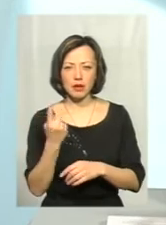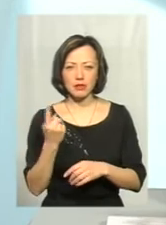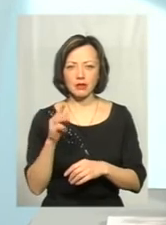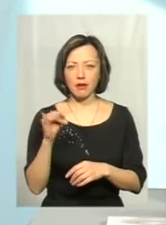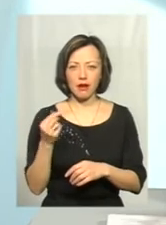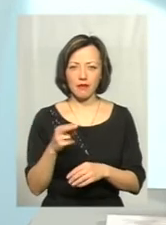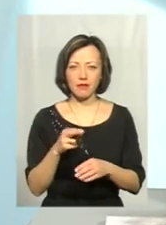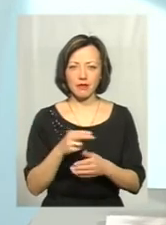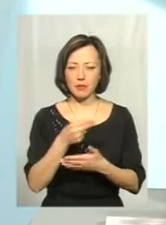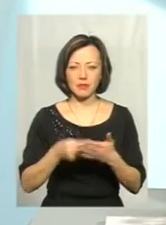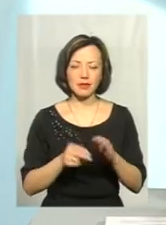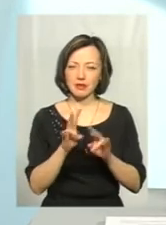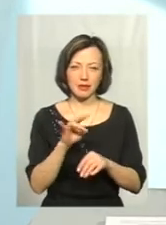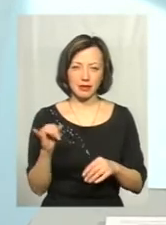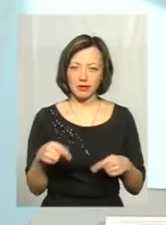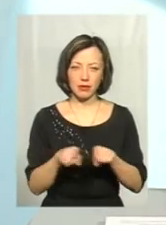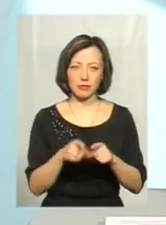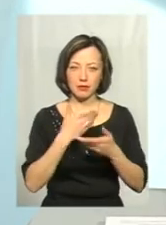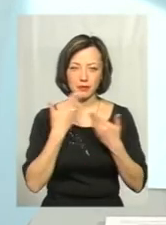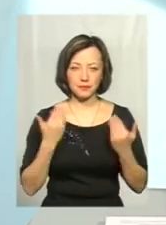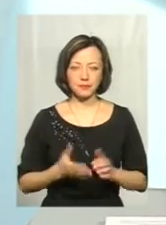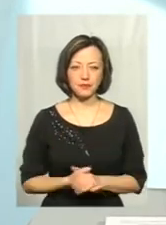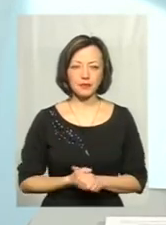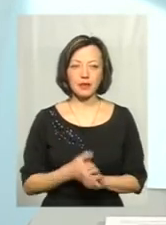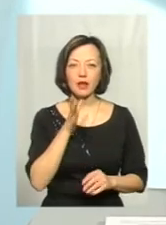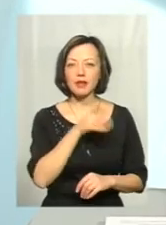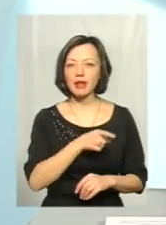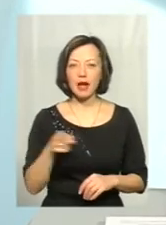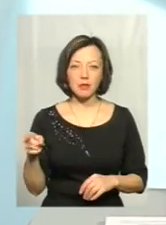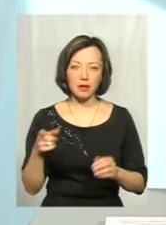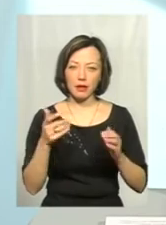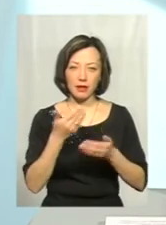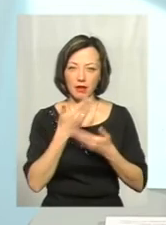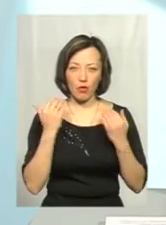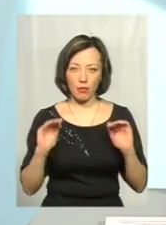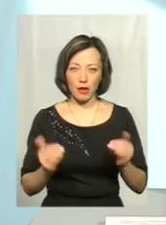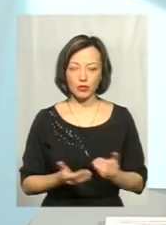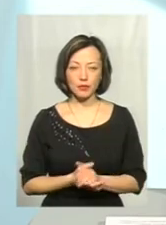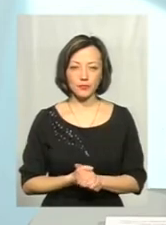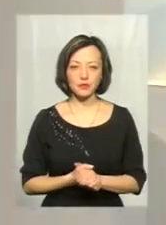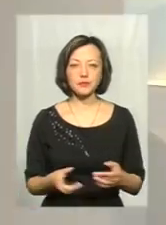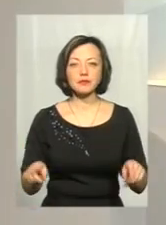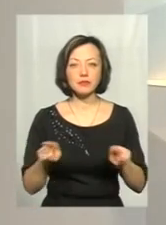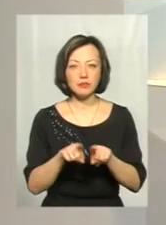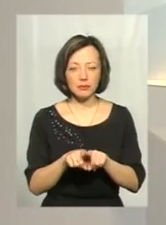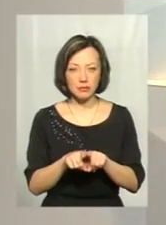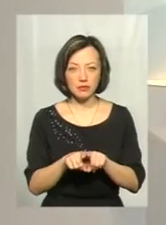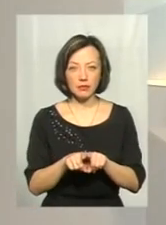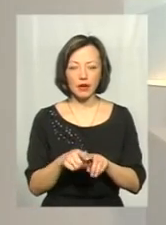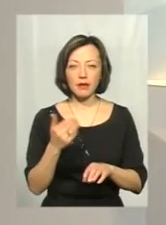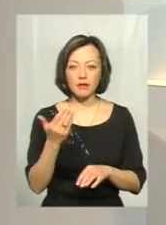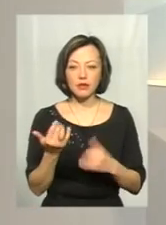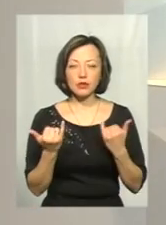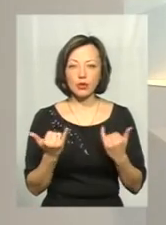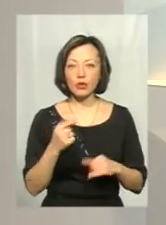1 травня ви повинні підписати декларації. Термінів в термінах не обмежують. Ну, все ж таки, ви